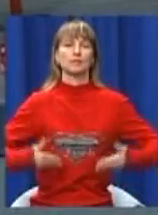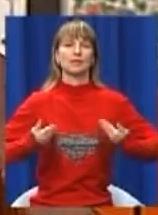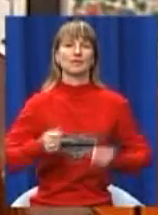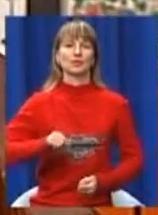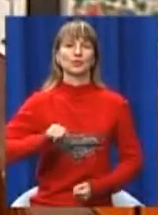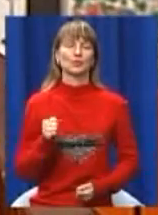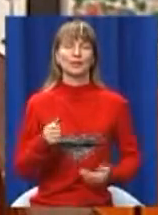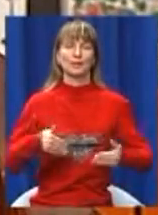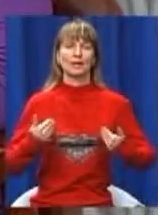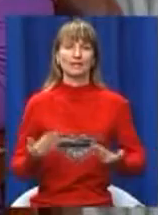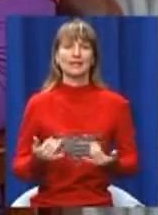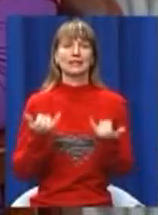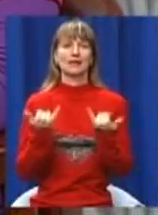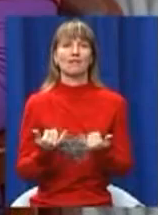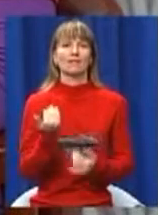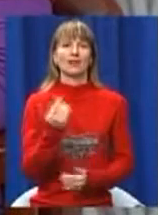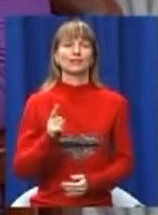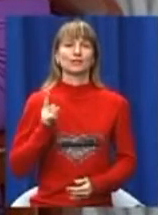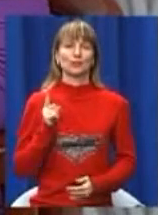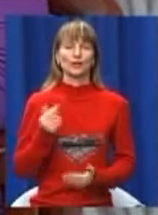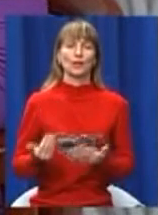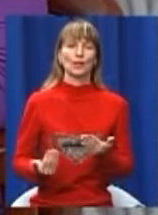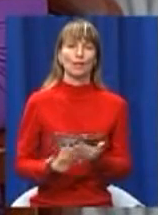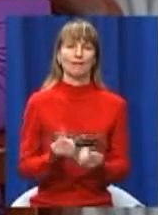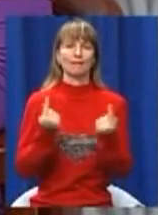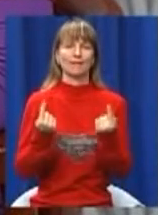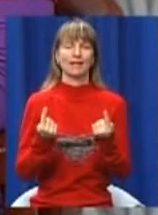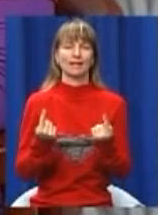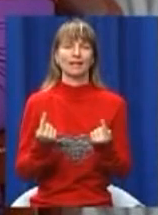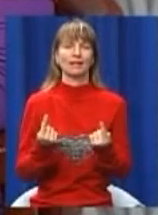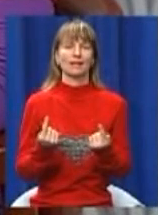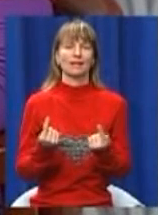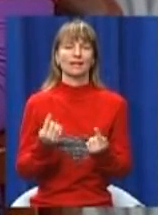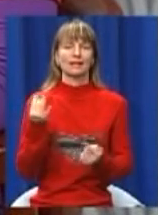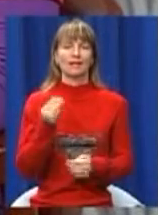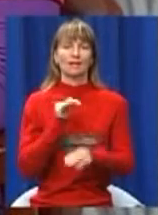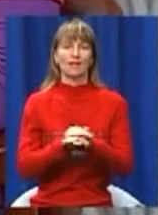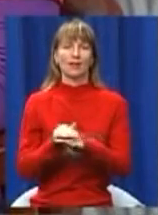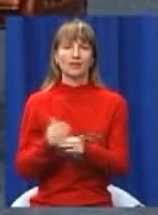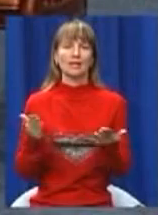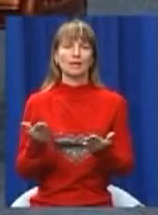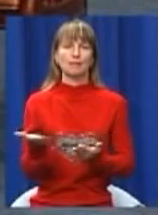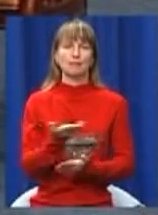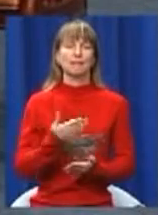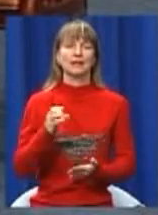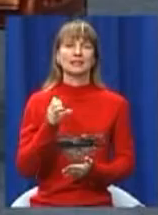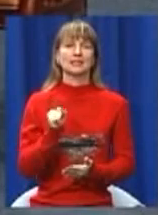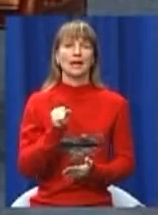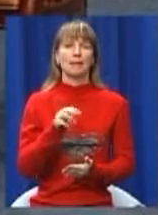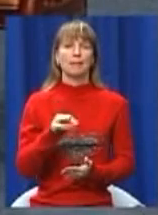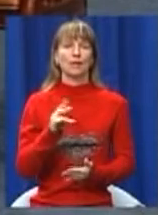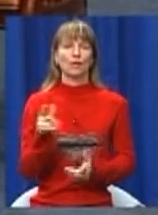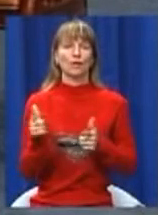Привіт, друзі! Привіт! Сьогодні на вас чекає чергова велика порція цікавих фактів, якими ми з Алінкою готові з